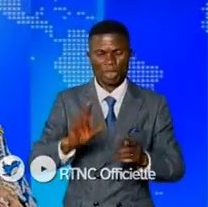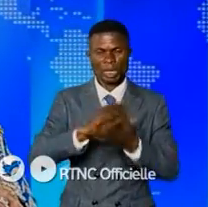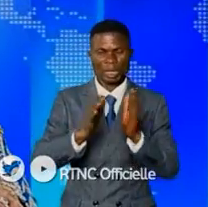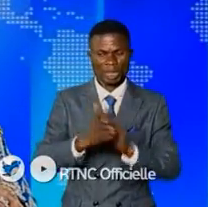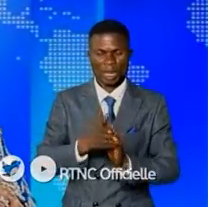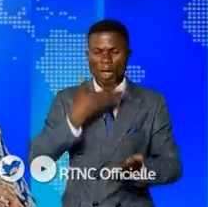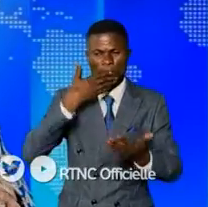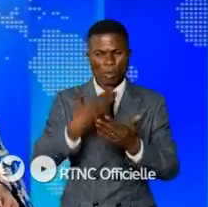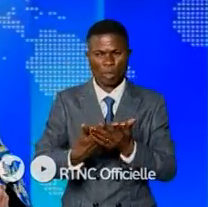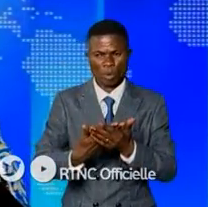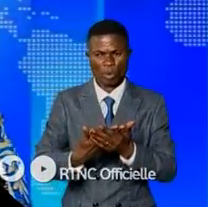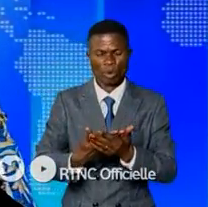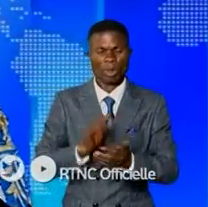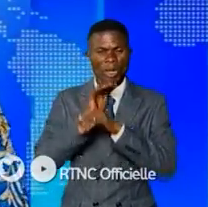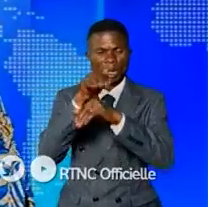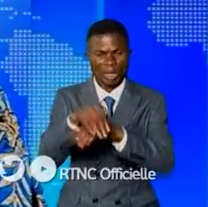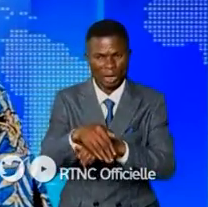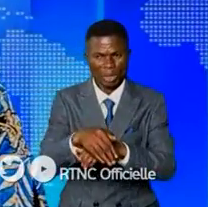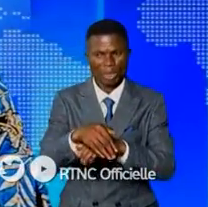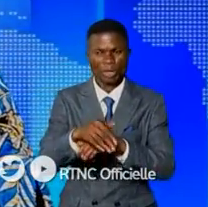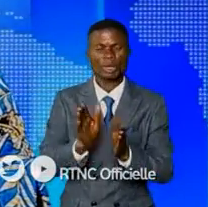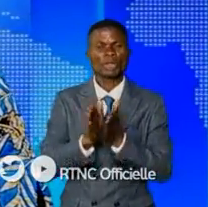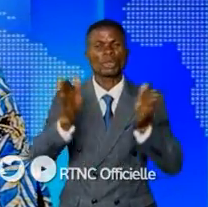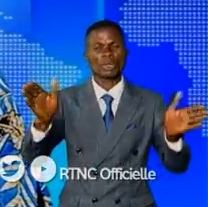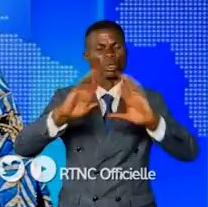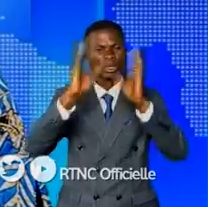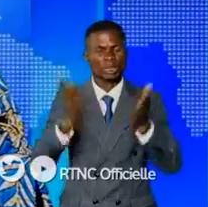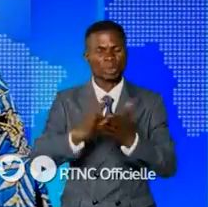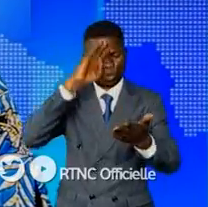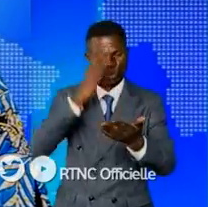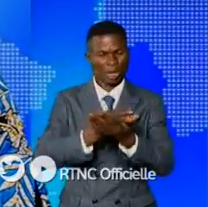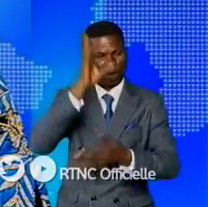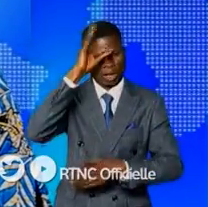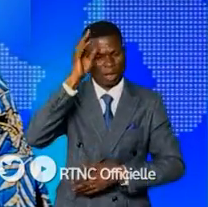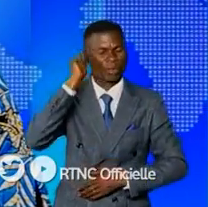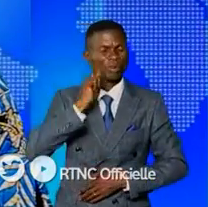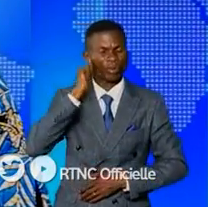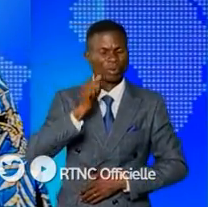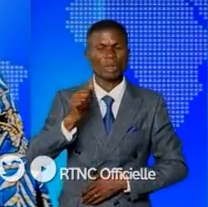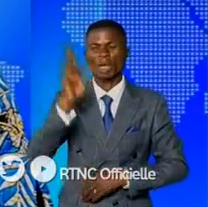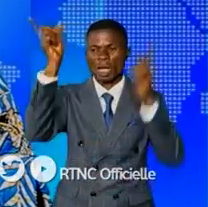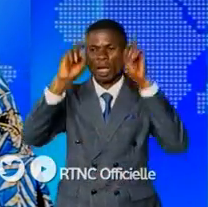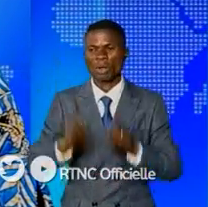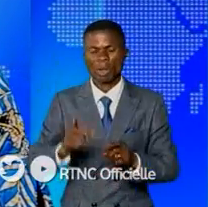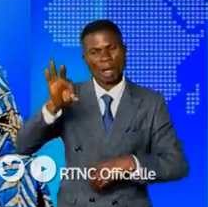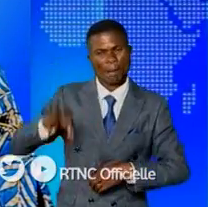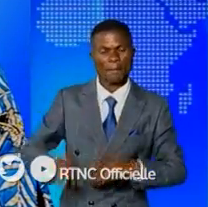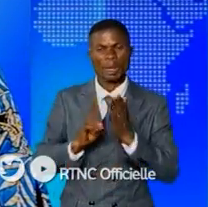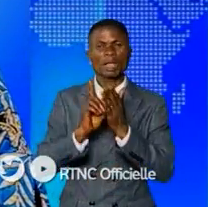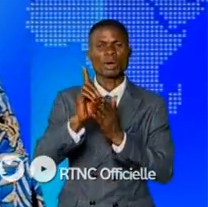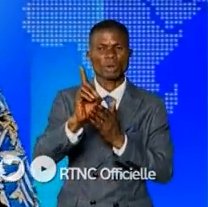soit la manifestation de l'engagement collectif de tous les fils et toutes les filles d'Afrique en faveur de son